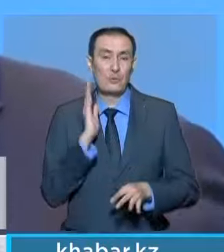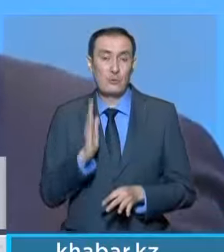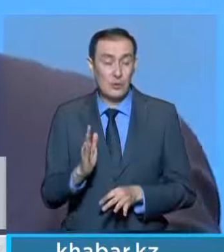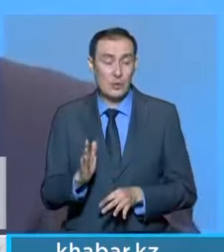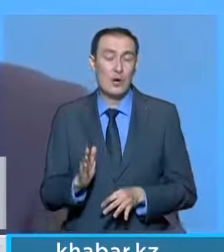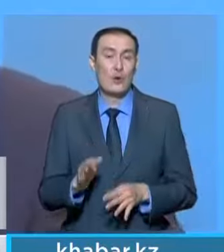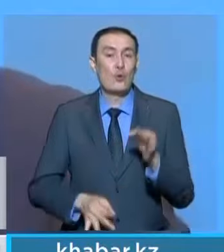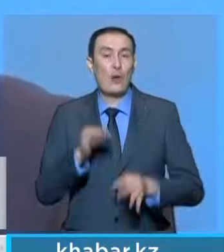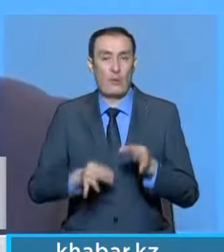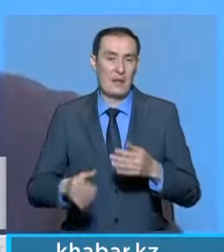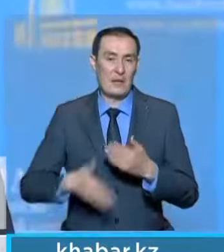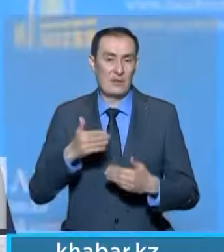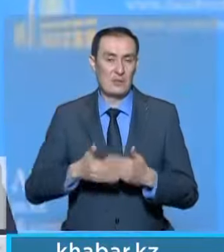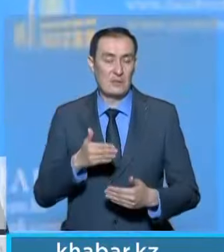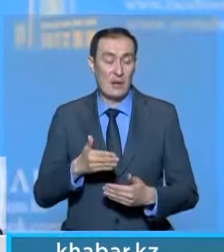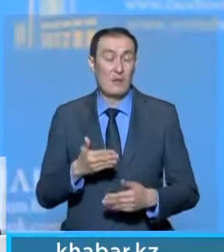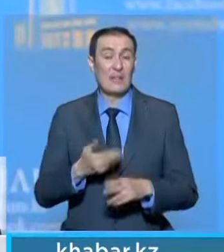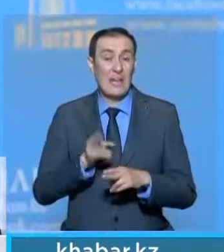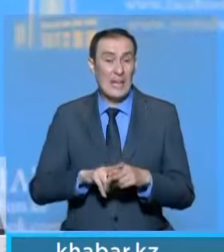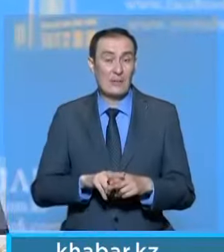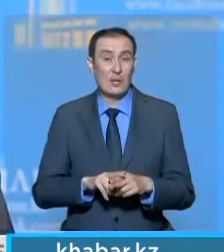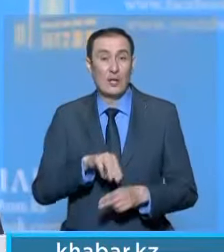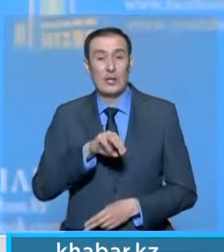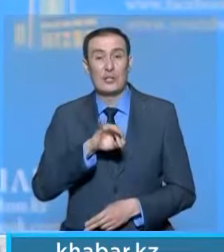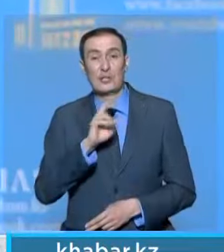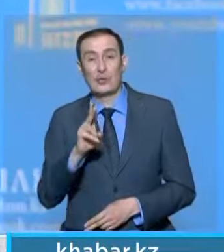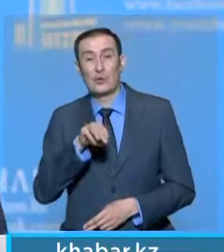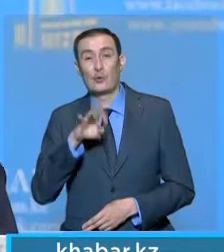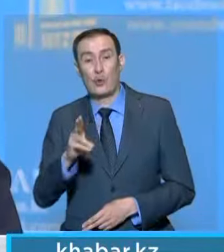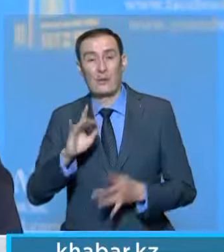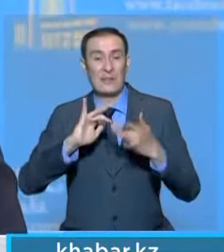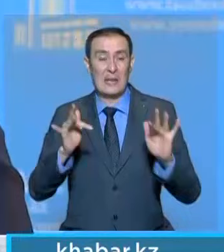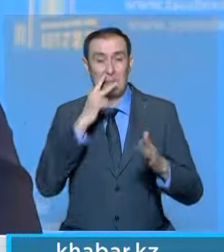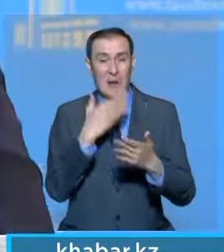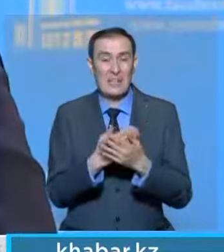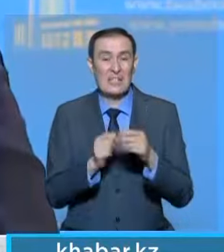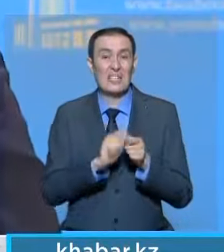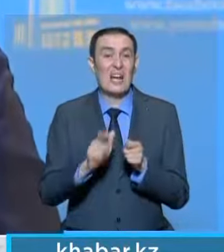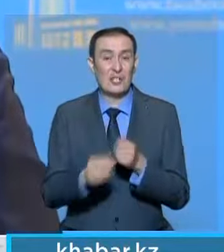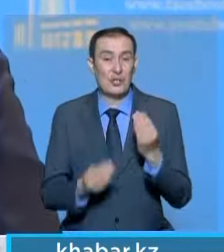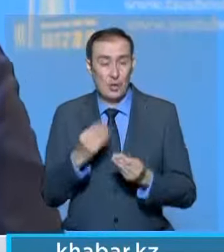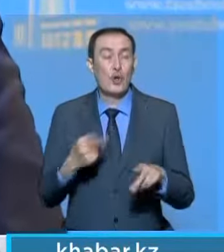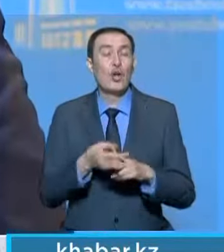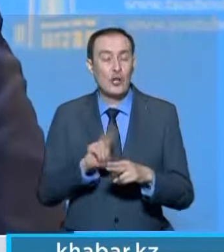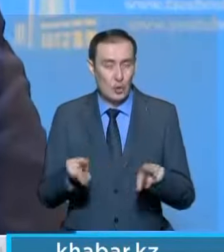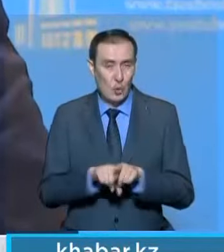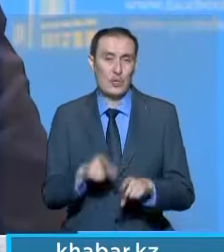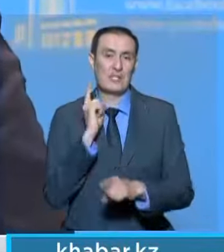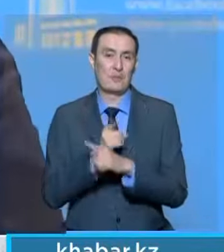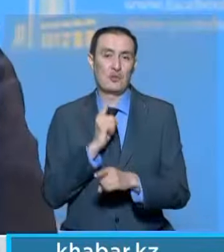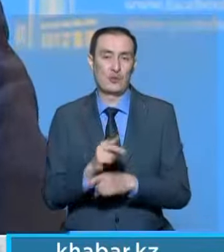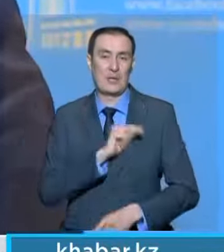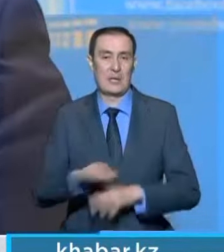предусмотрена уголовная ответственность. Вот эти тиктокеры, которые организуют вот эти карточные игры, это тоже является